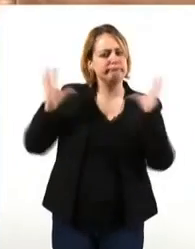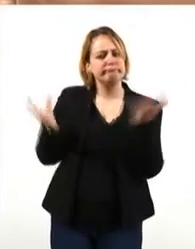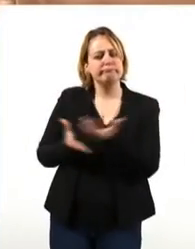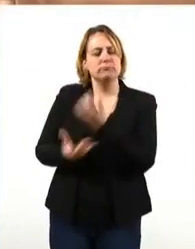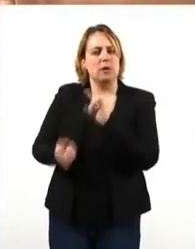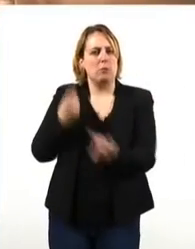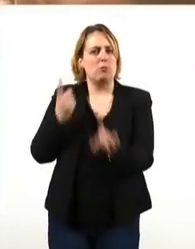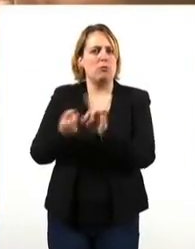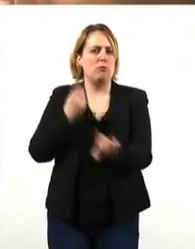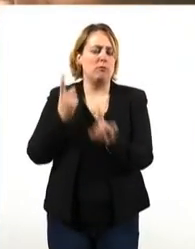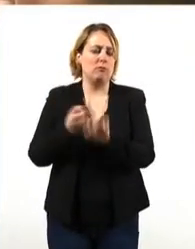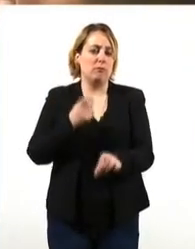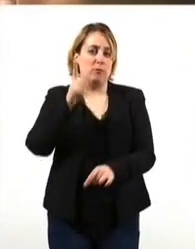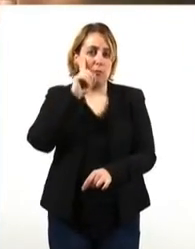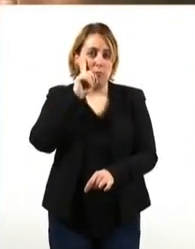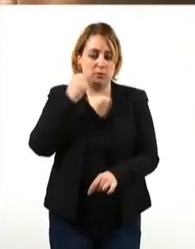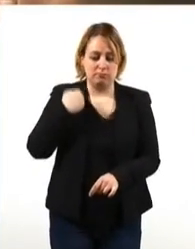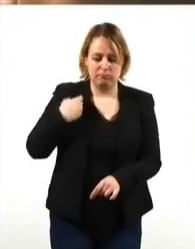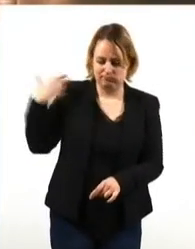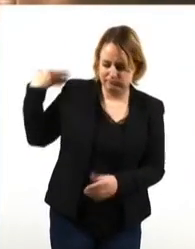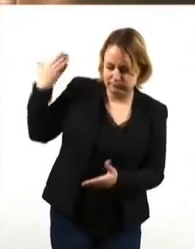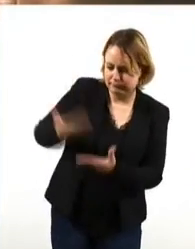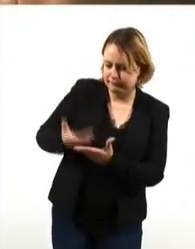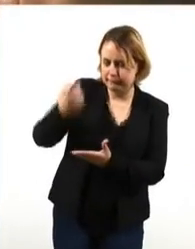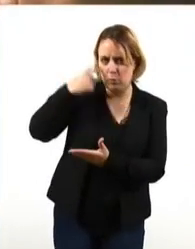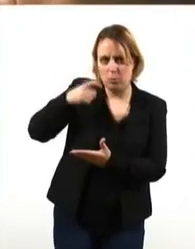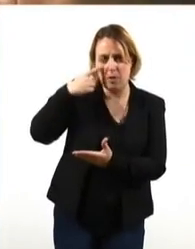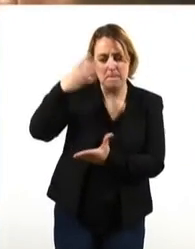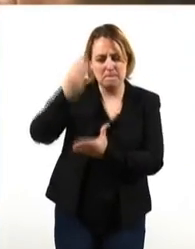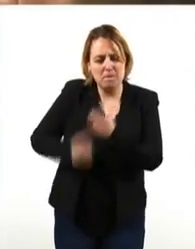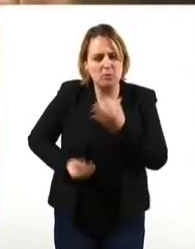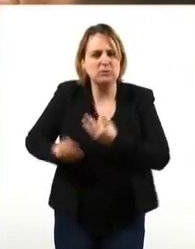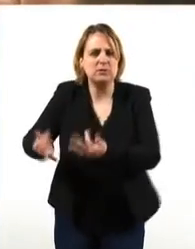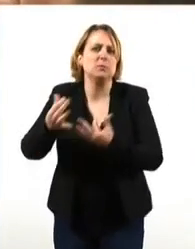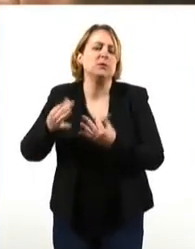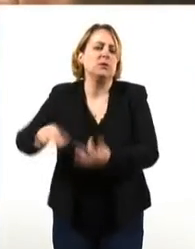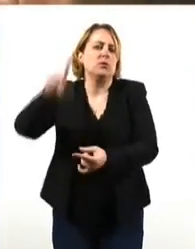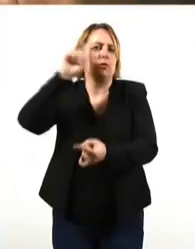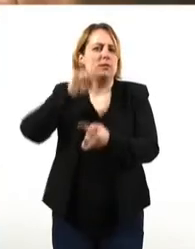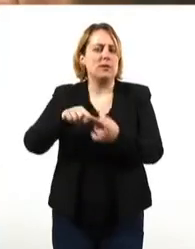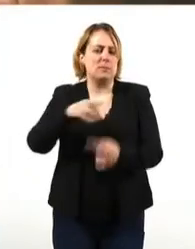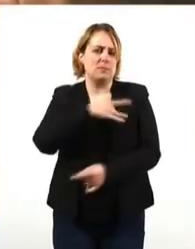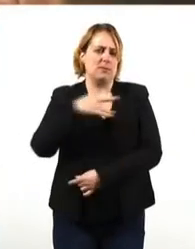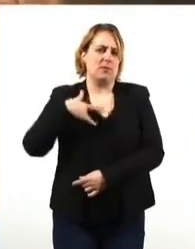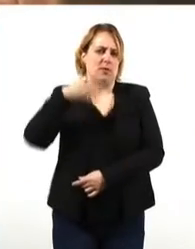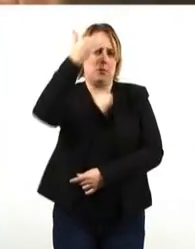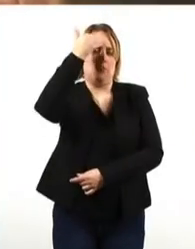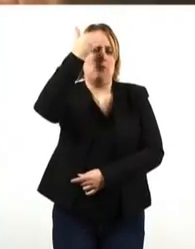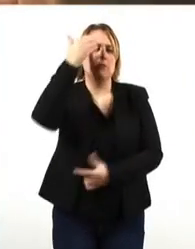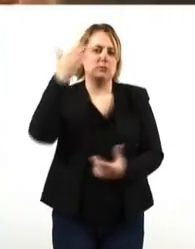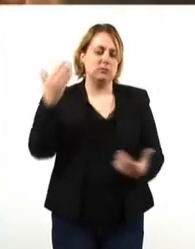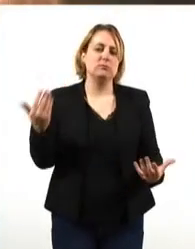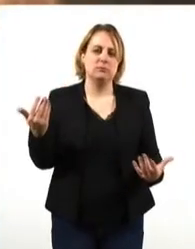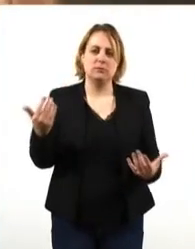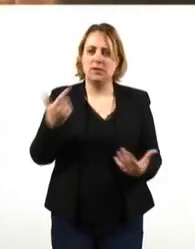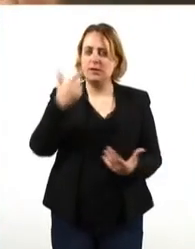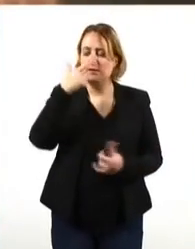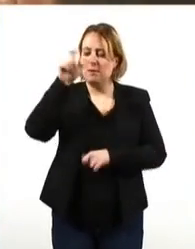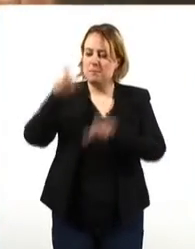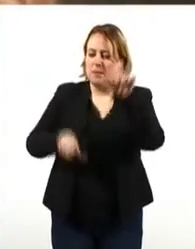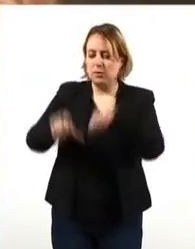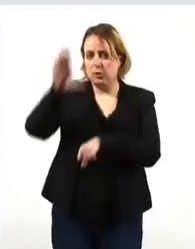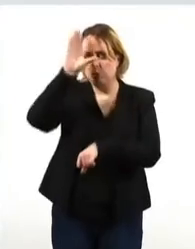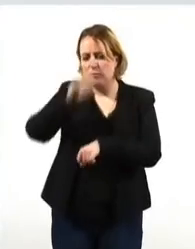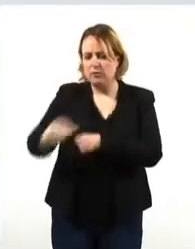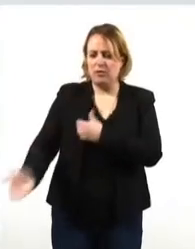que moi j'ai remarqué qu'on ne sensibilise pas assez sur la santé mentale, on n'a pas assez de professionnels qui viennent